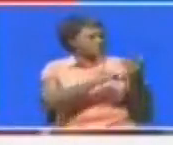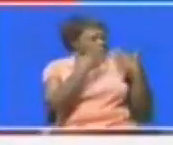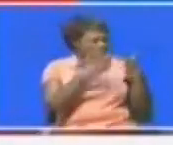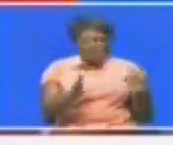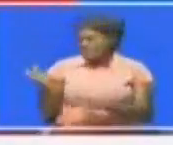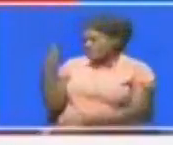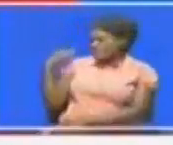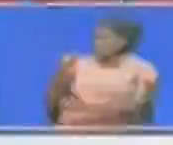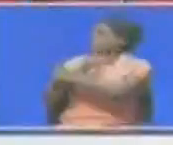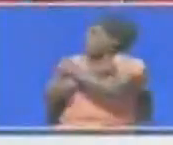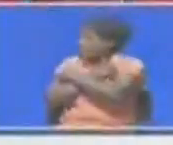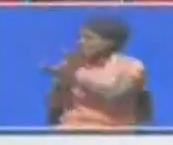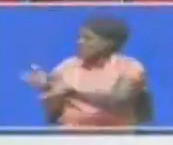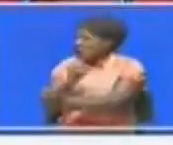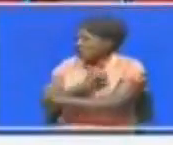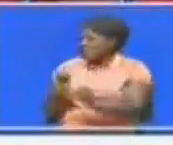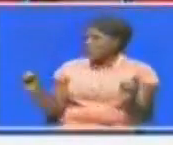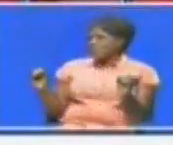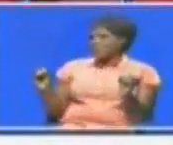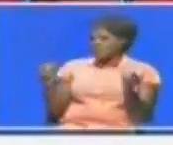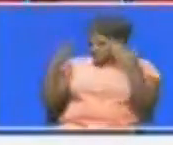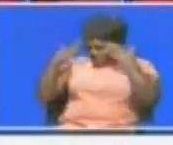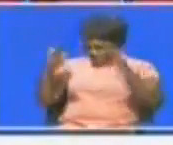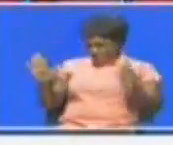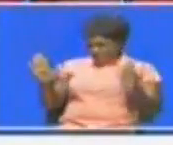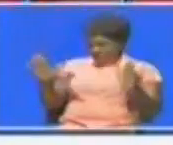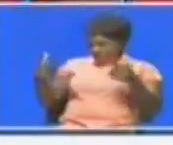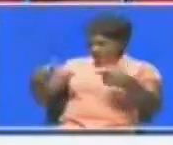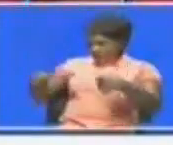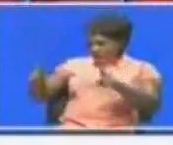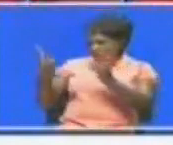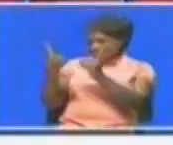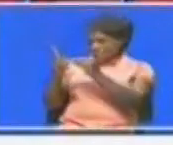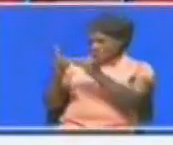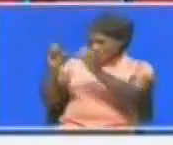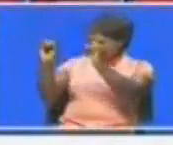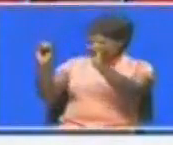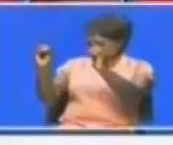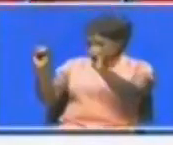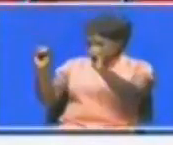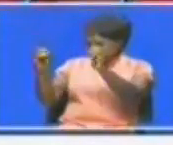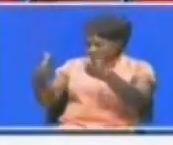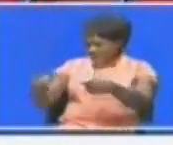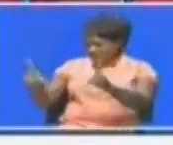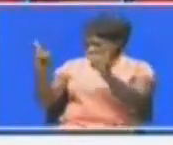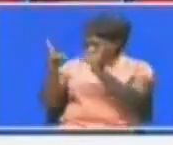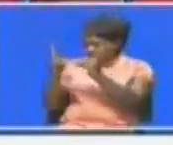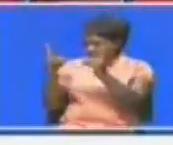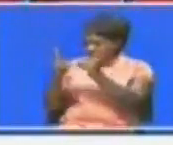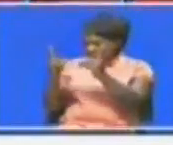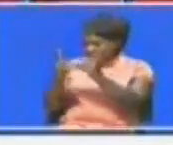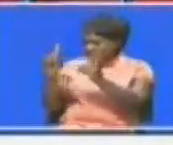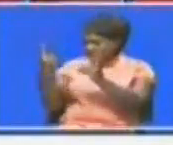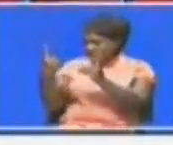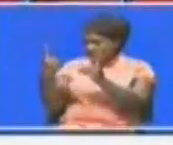kitamba kuko na mambo ya fall in love. Na mimi dini yangu ya Kiislamu pia hairuhusu mambo ya kudate. Huwa turuhusi mambo ya kudate, tunadate mtu